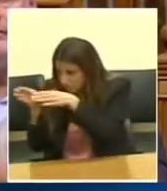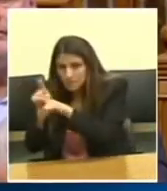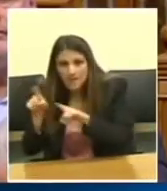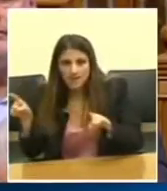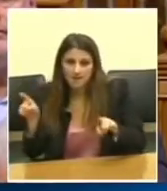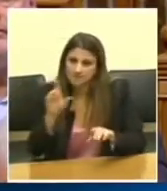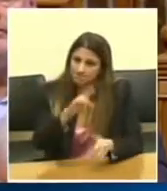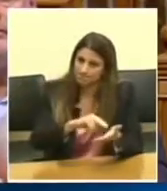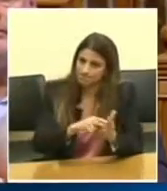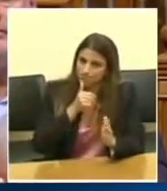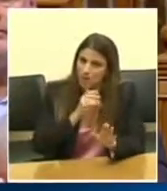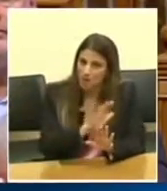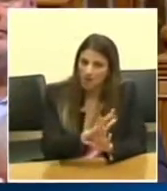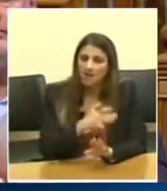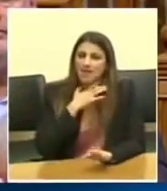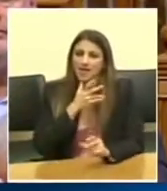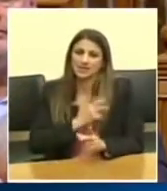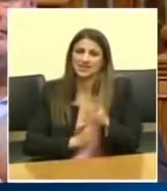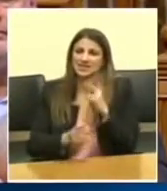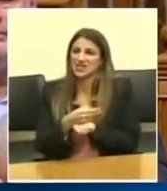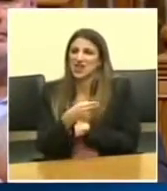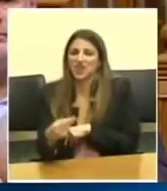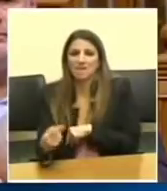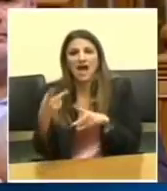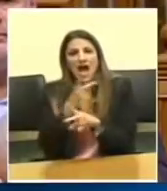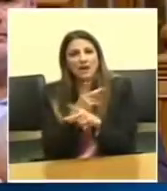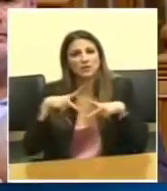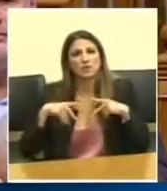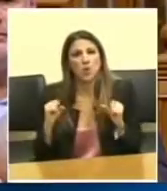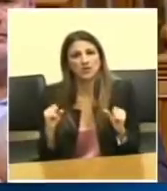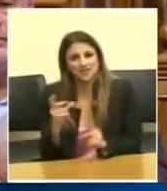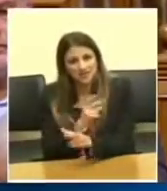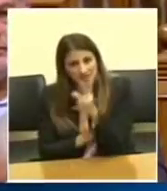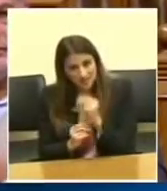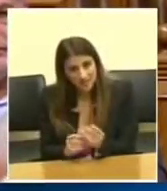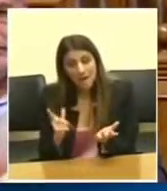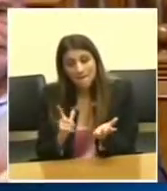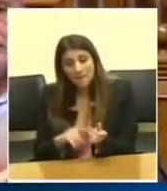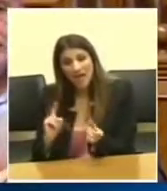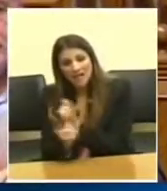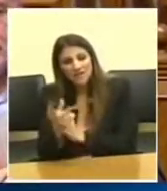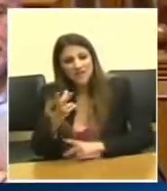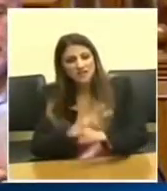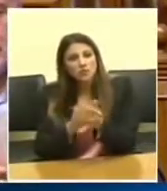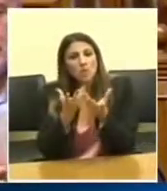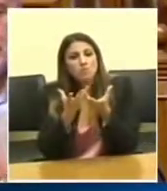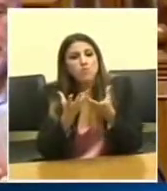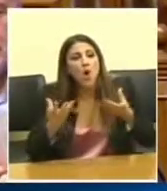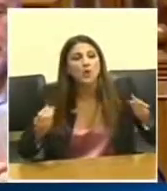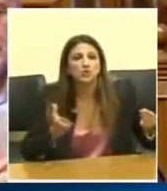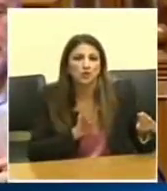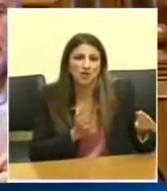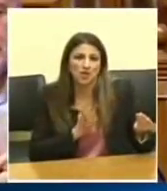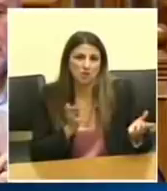πιείτε. Δεν θα συζητήσουμε για τον Πολάκη, θα συζητήσουμε για τους πολλούς, θα συζητήσουμε για τα πολλά, για αυτά που ασχολεί